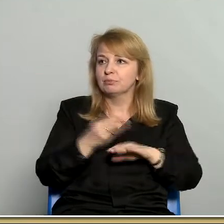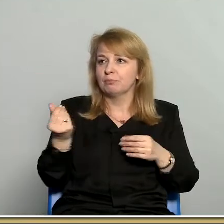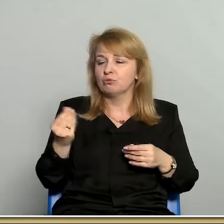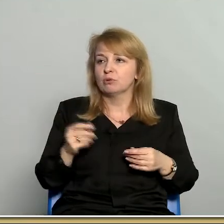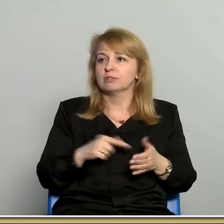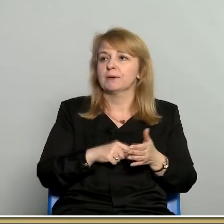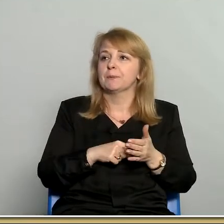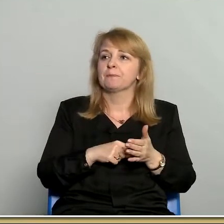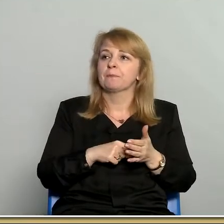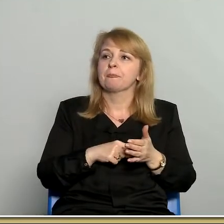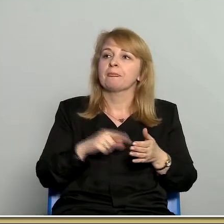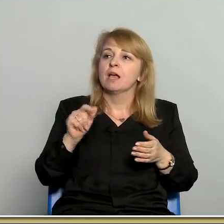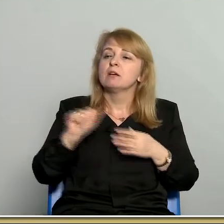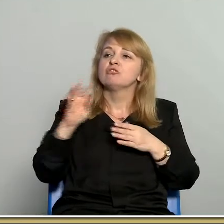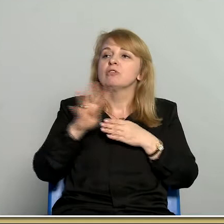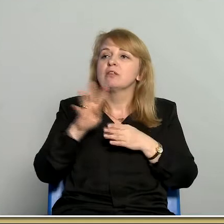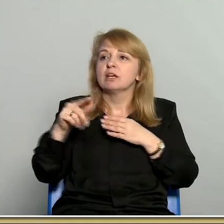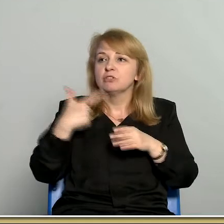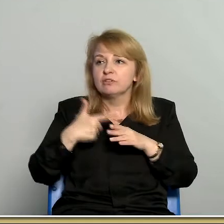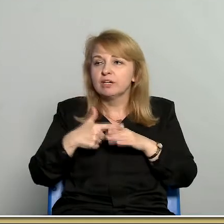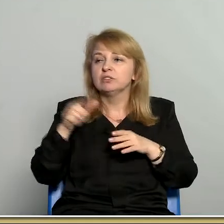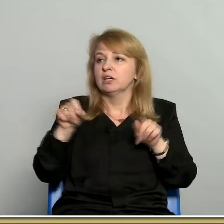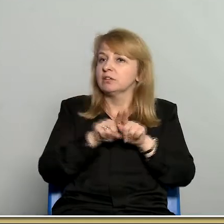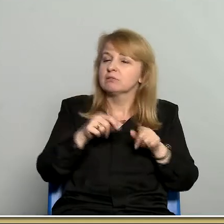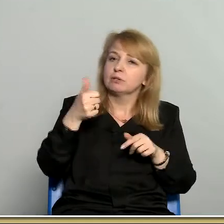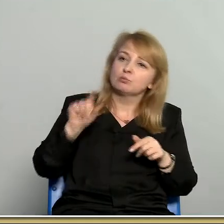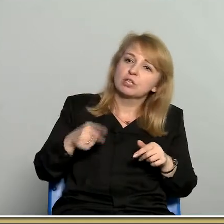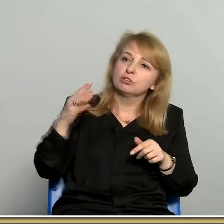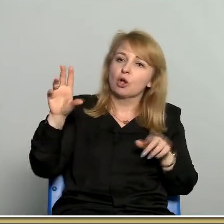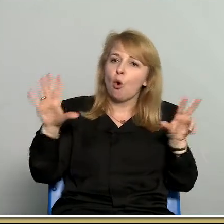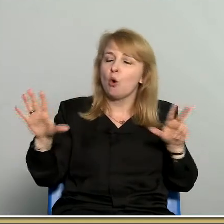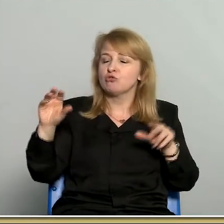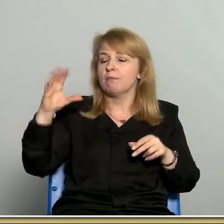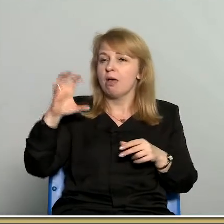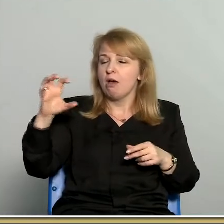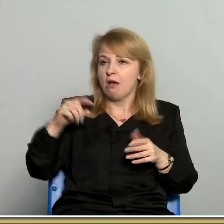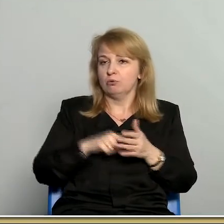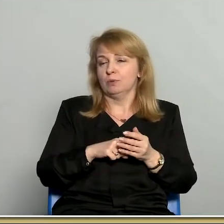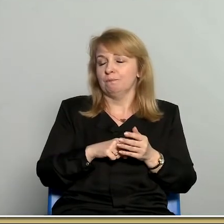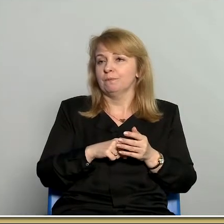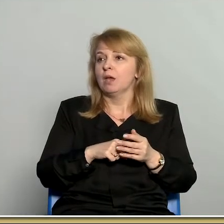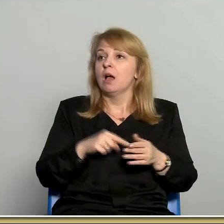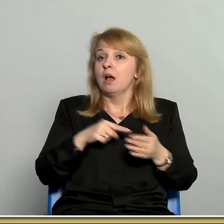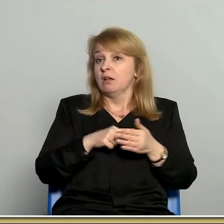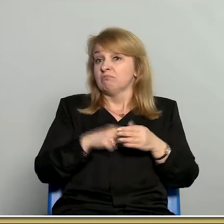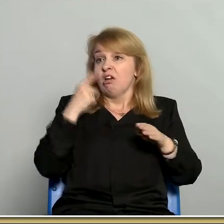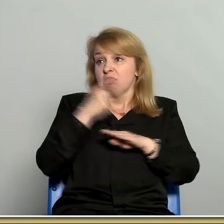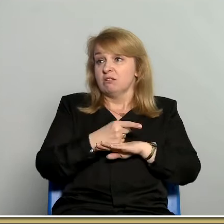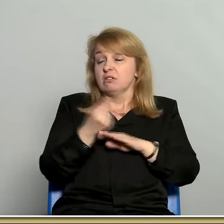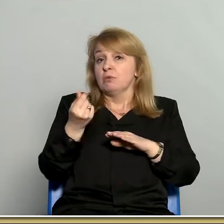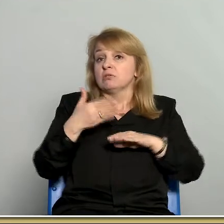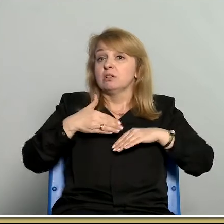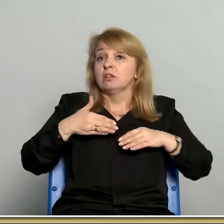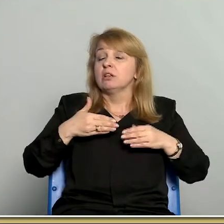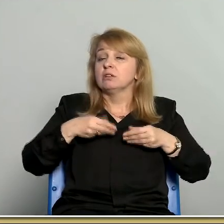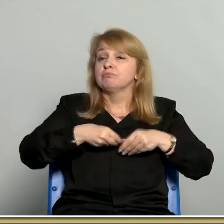programowania. 14,20, 1,8 miliona euro. Tutaj decyzja o przeznaczeniu takiej, a nie